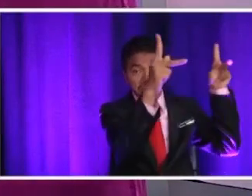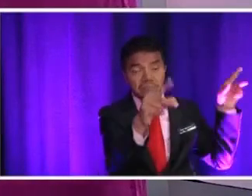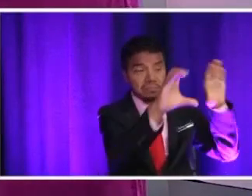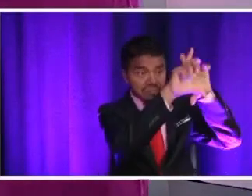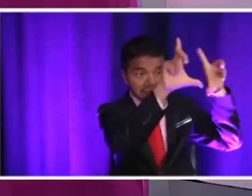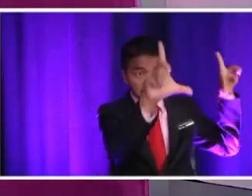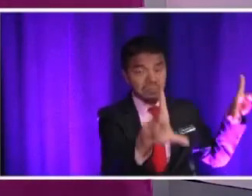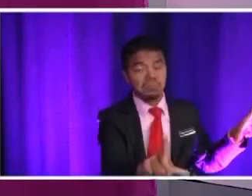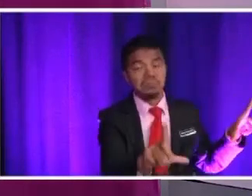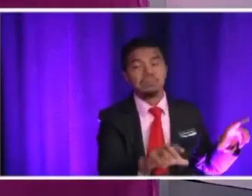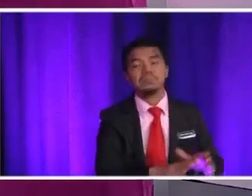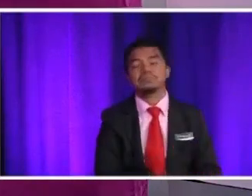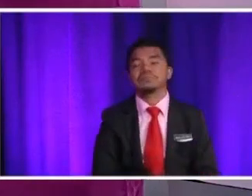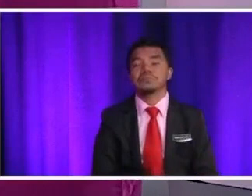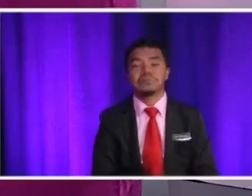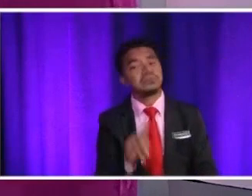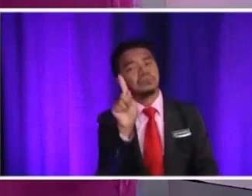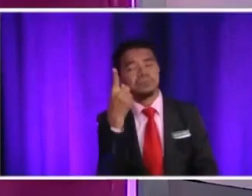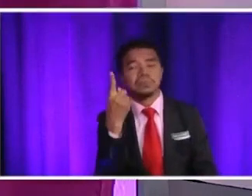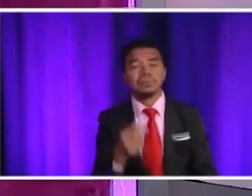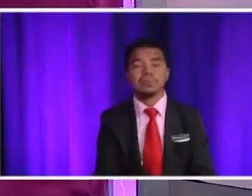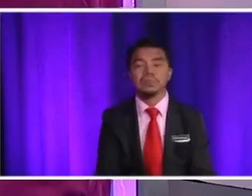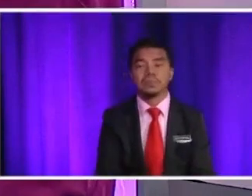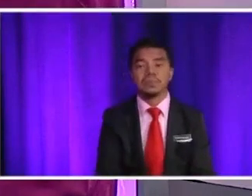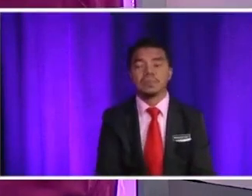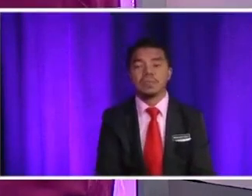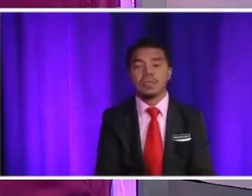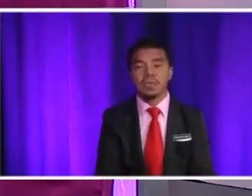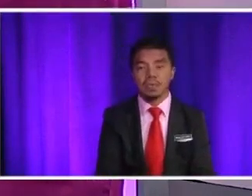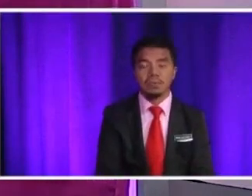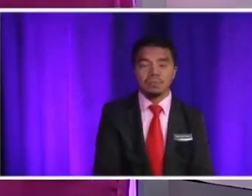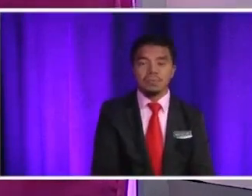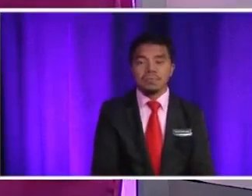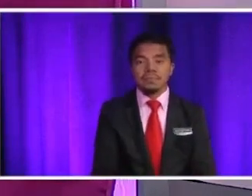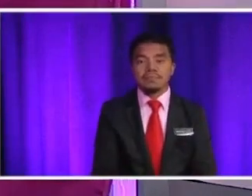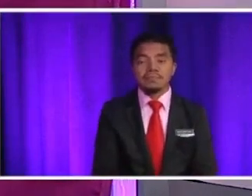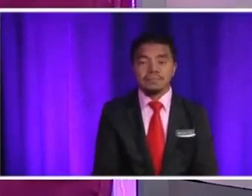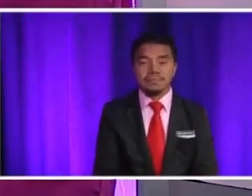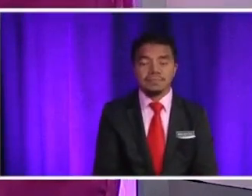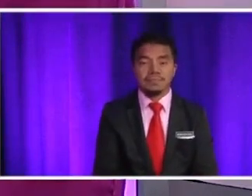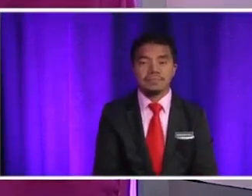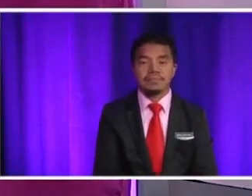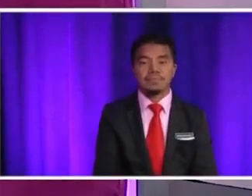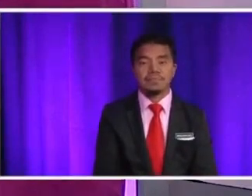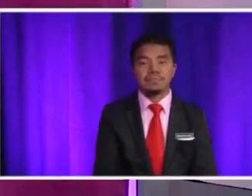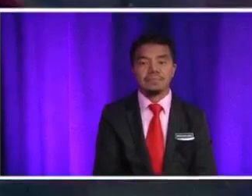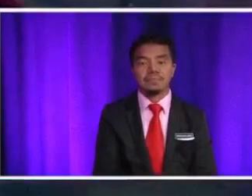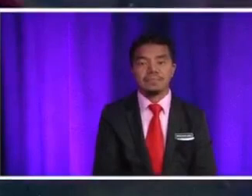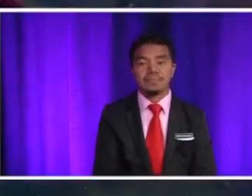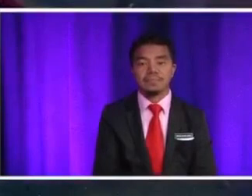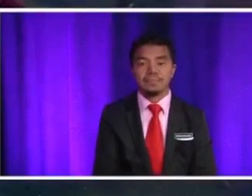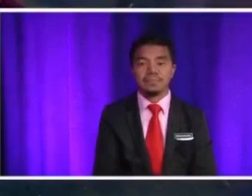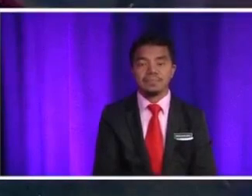lah dia duduk. Dia tak pergi ke tempat-tempat lain kan. Jadi maknanya dia terhad dan tak menarik lah. Tambah dalam keadaan sekarang, kalau kita